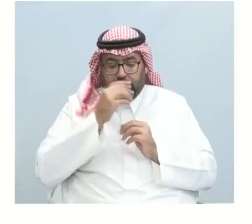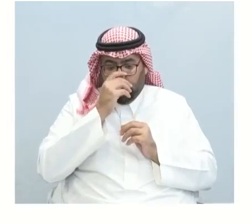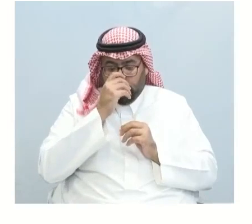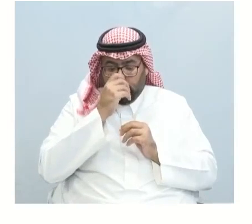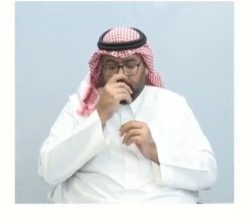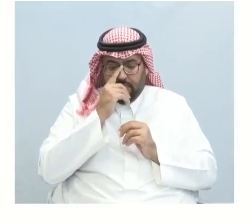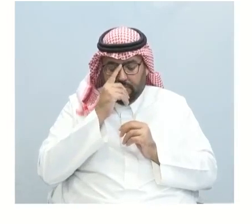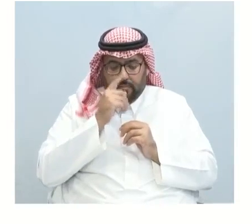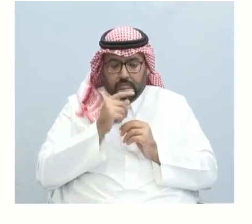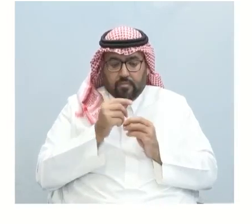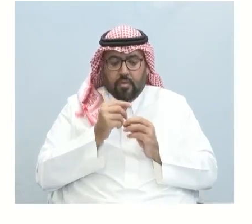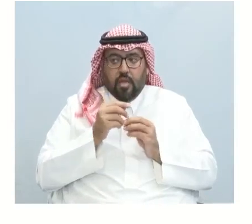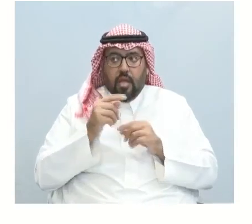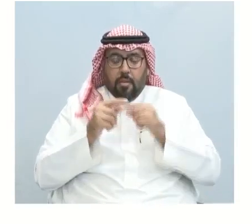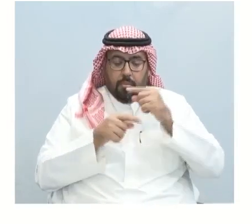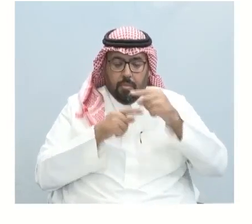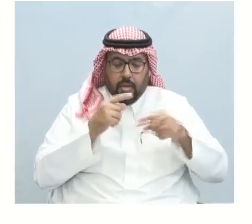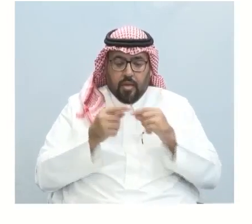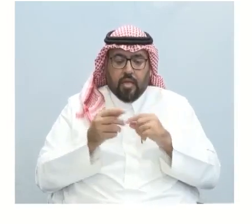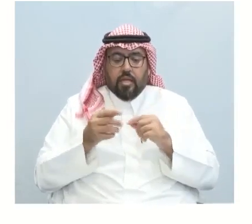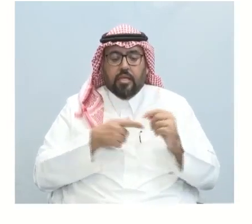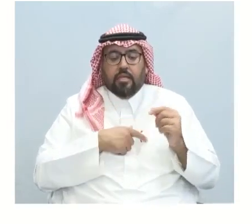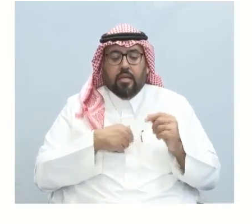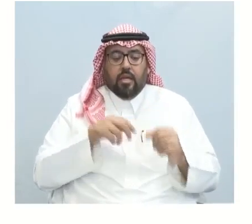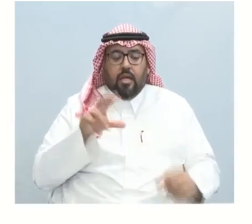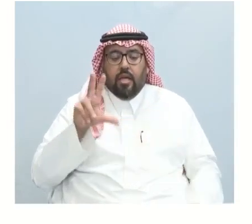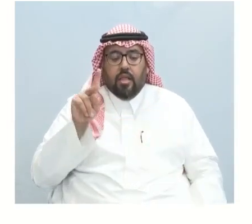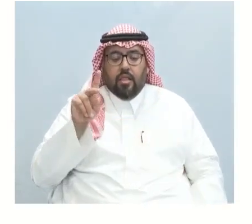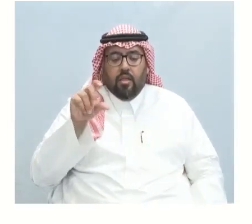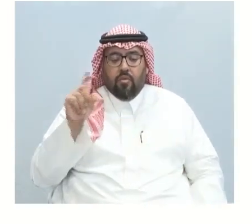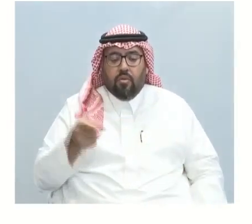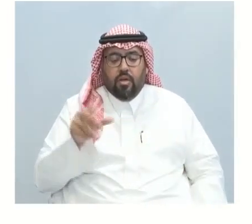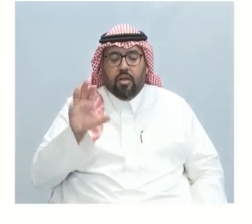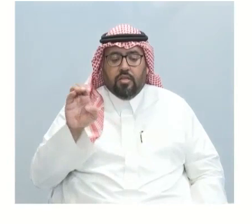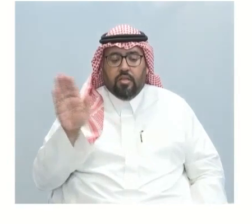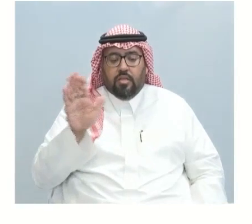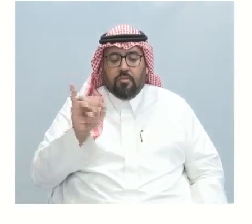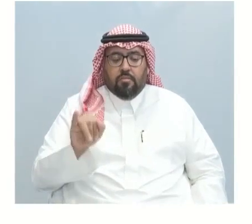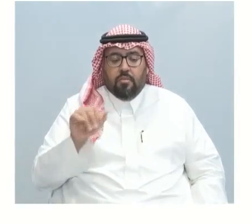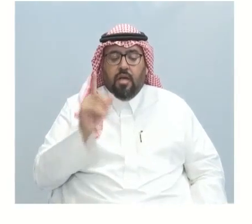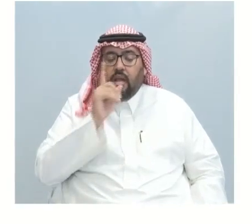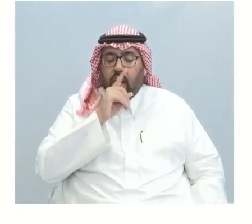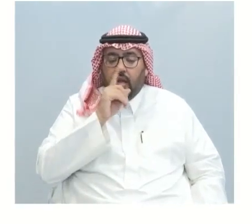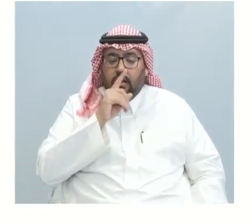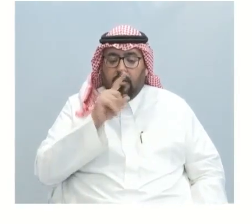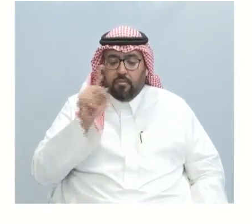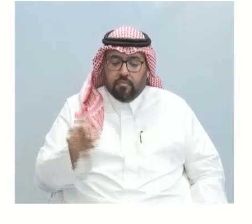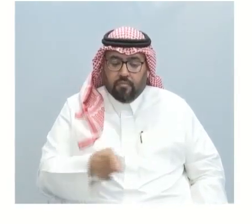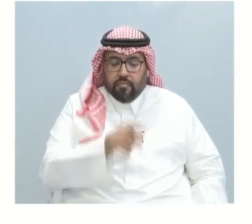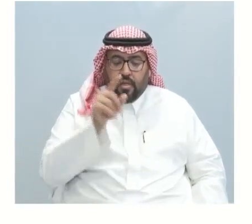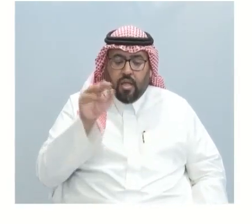هذه المرحله ثم ياتي مرحله اسميناها مرحله الطو او طور الجسم الاصفر بعد ان كانت هذه البويضه محاطه